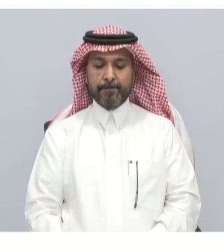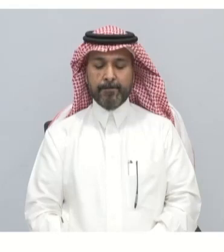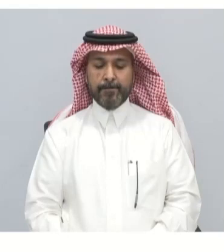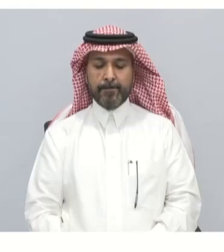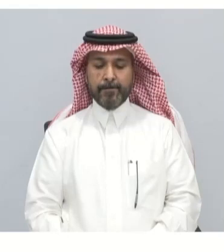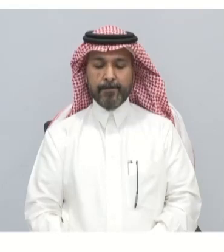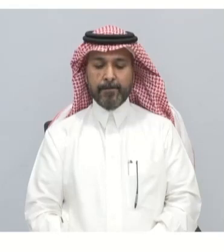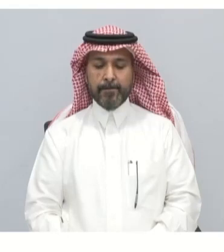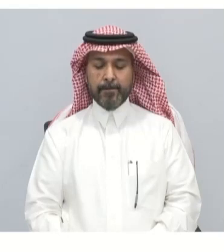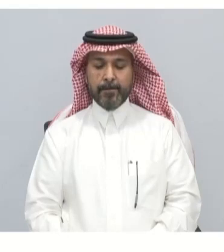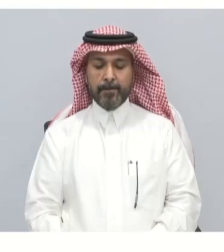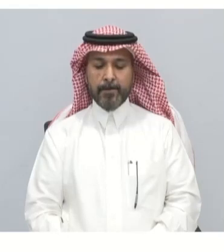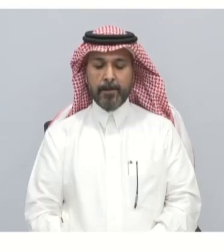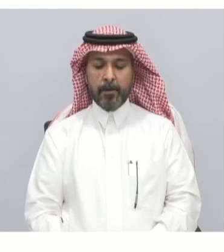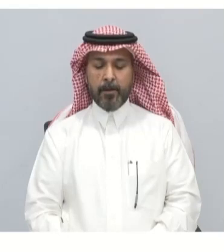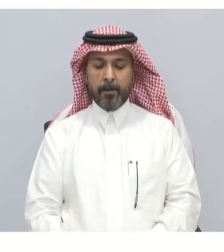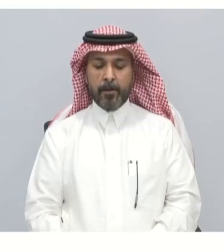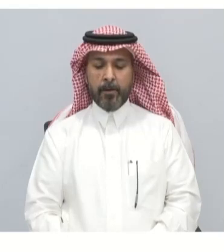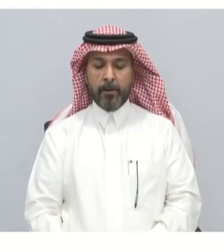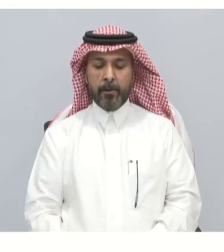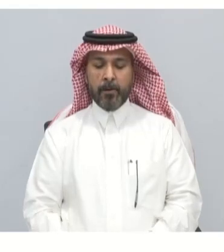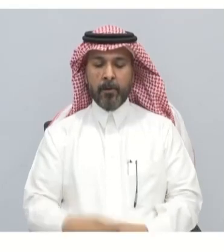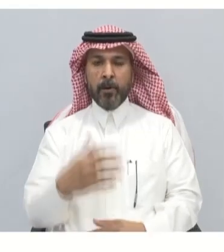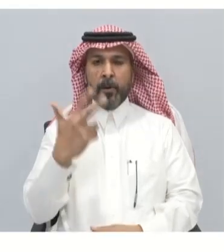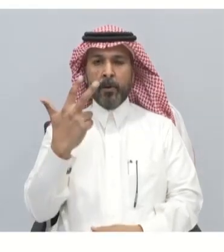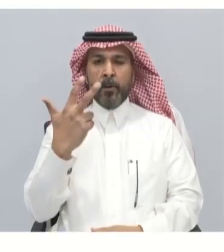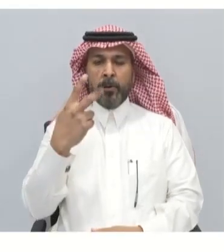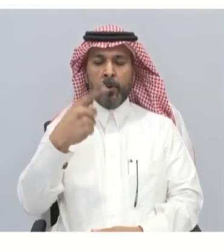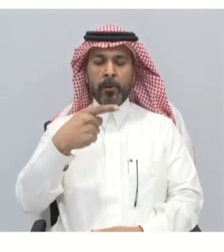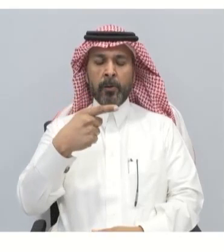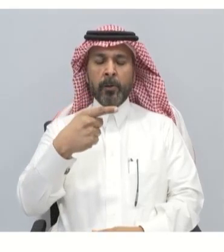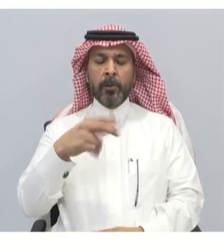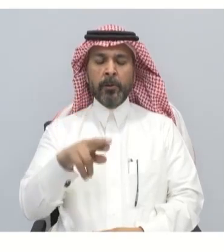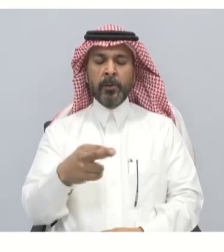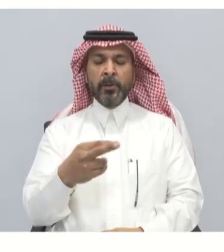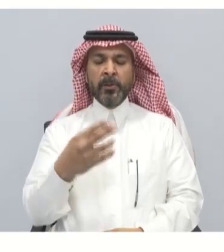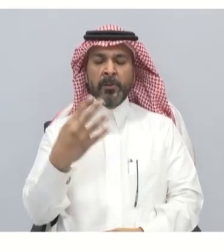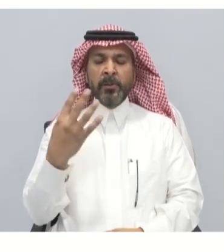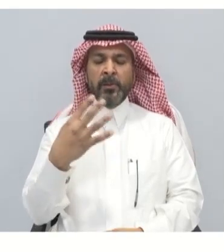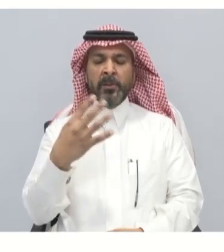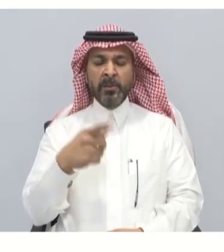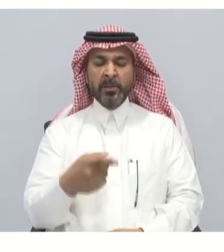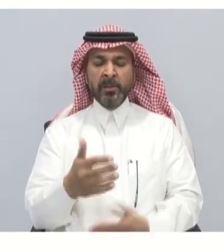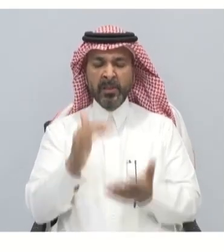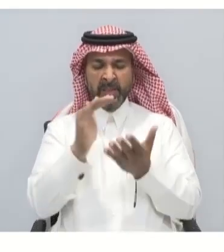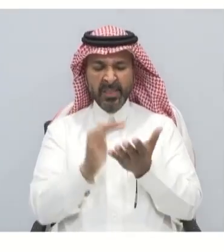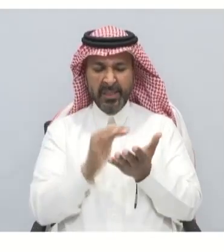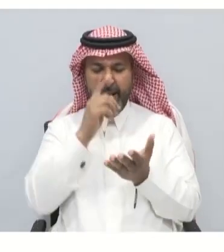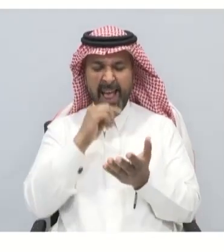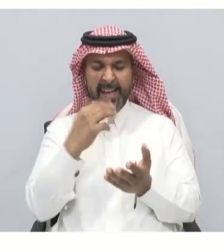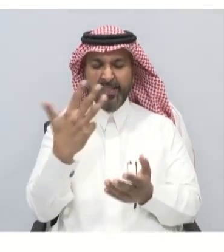هلله 38 ضربناها في 28 هلله المجموع 18 و44 هلله